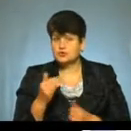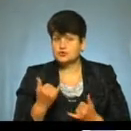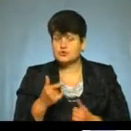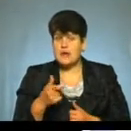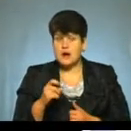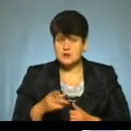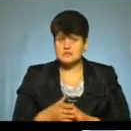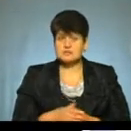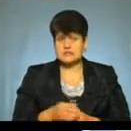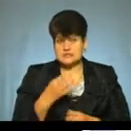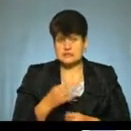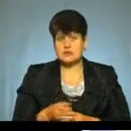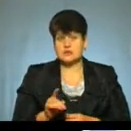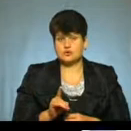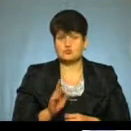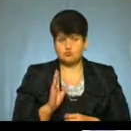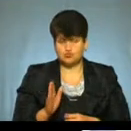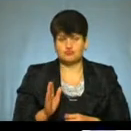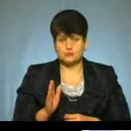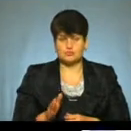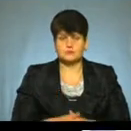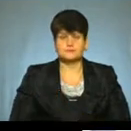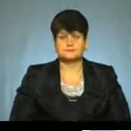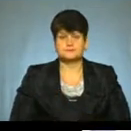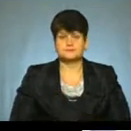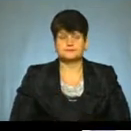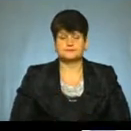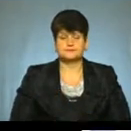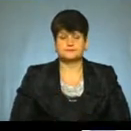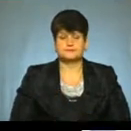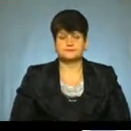газ. Сказали, що газ сьогодні буде.